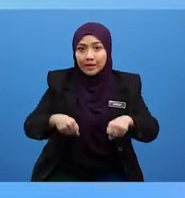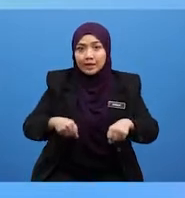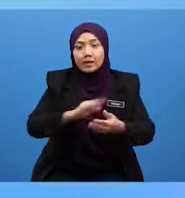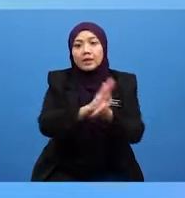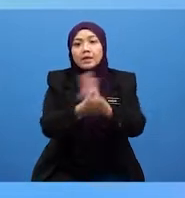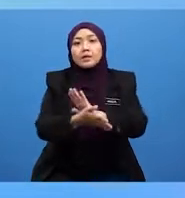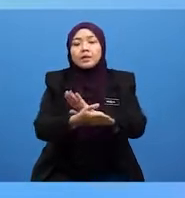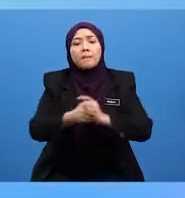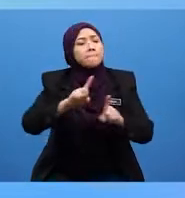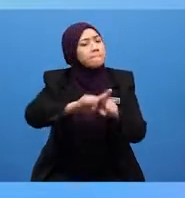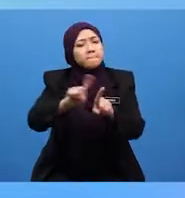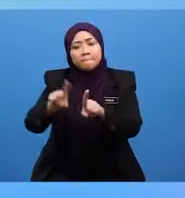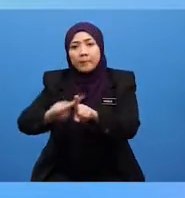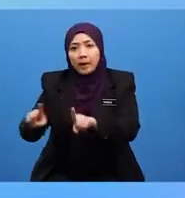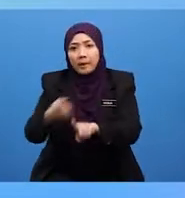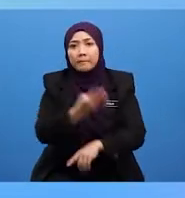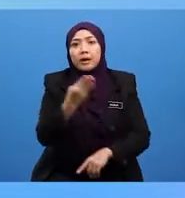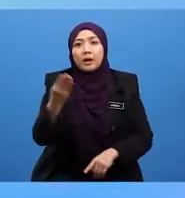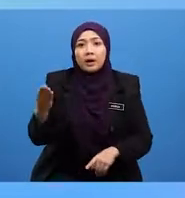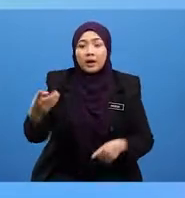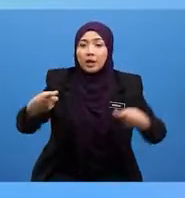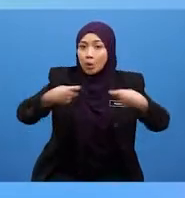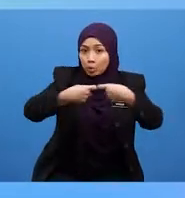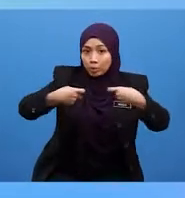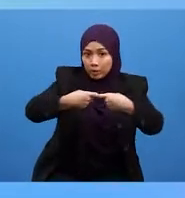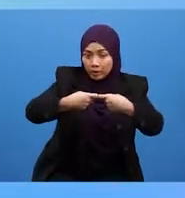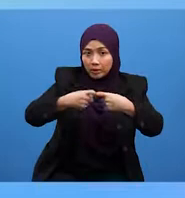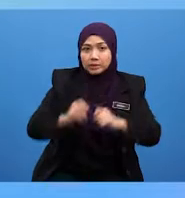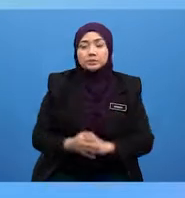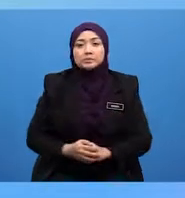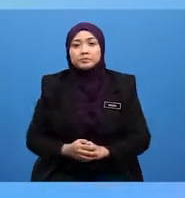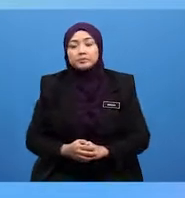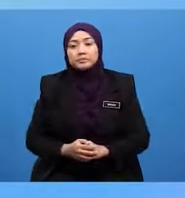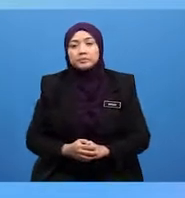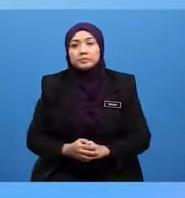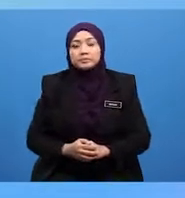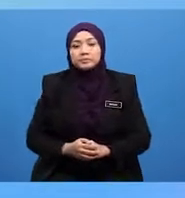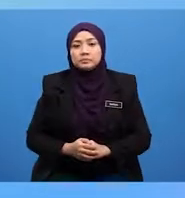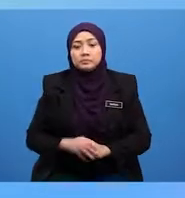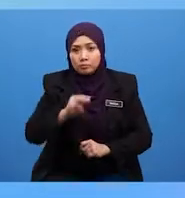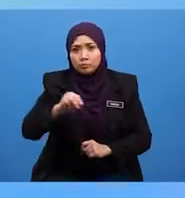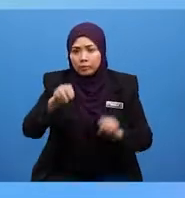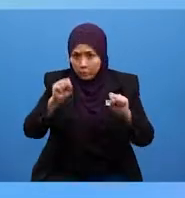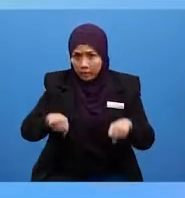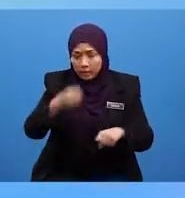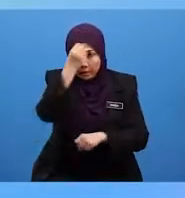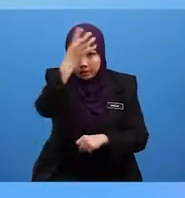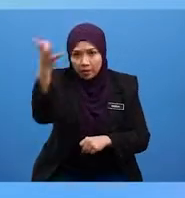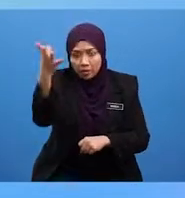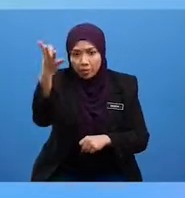menghasilkan pelbagai barangan elektronik. Dapatkah murid-murid